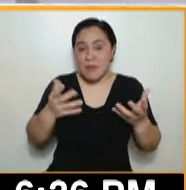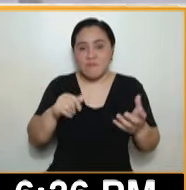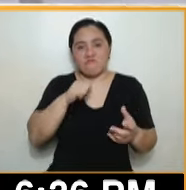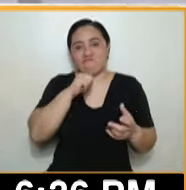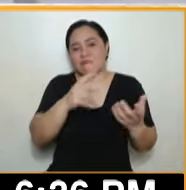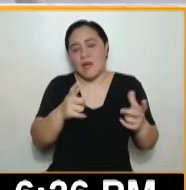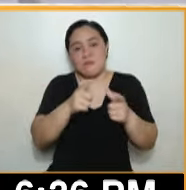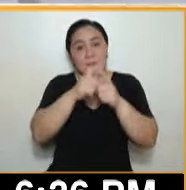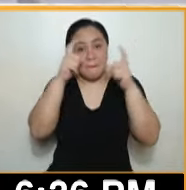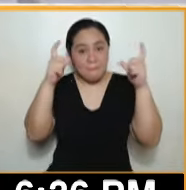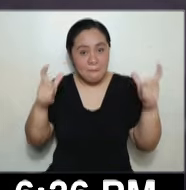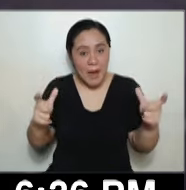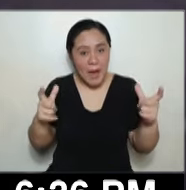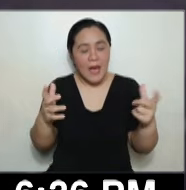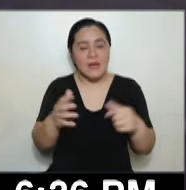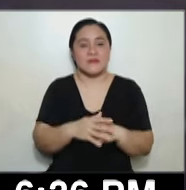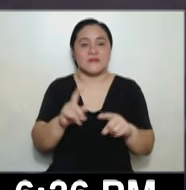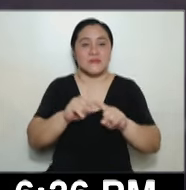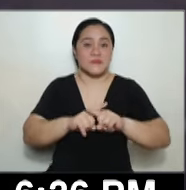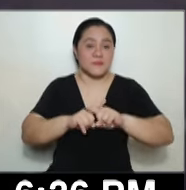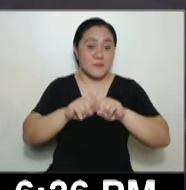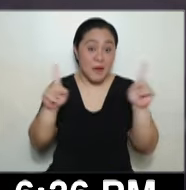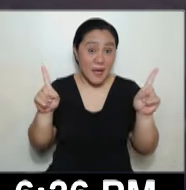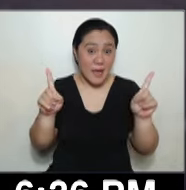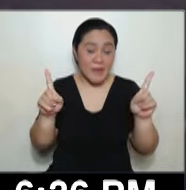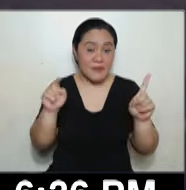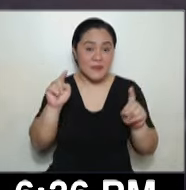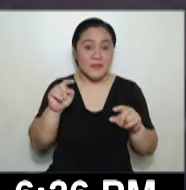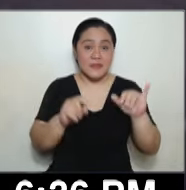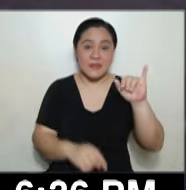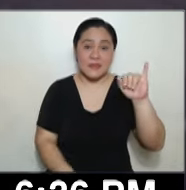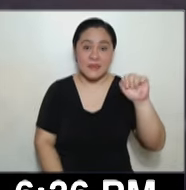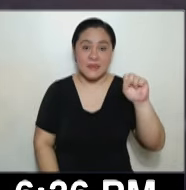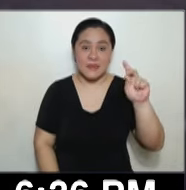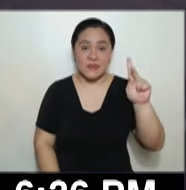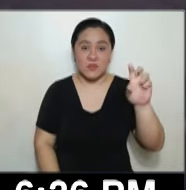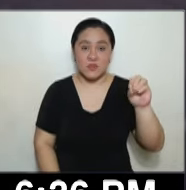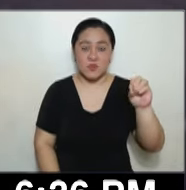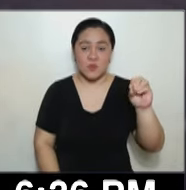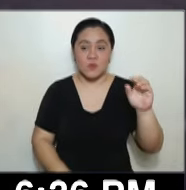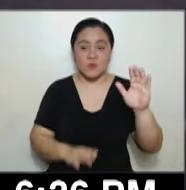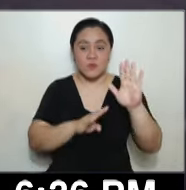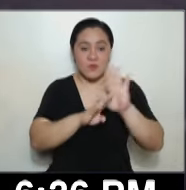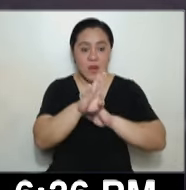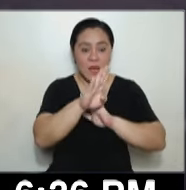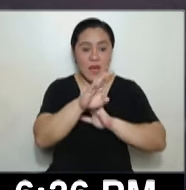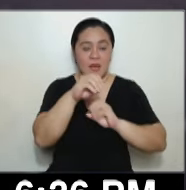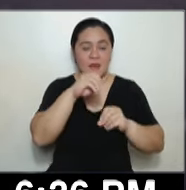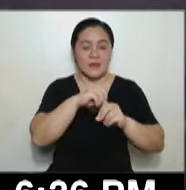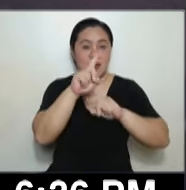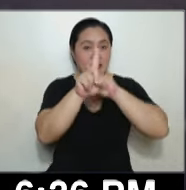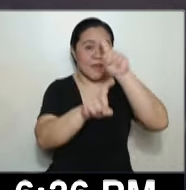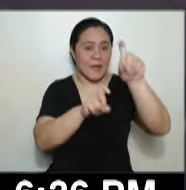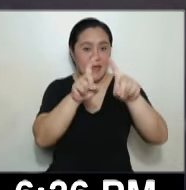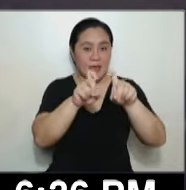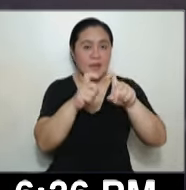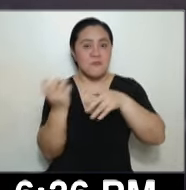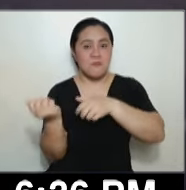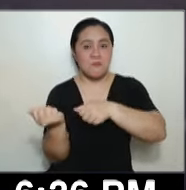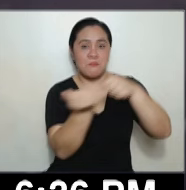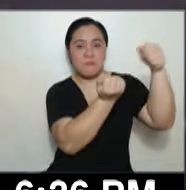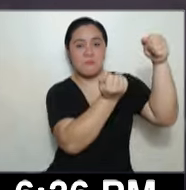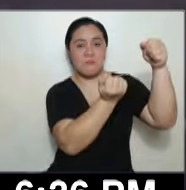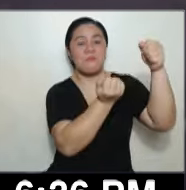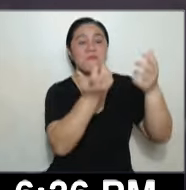Pero siyempre, dahil si Isko Moreno mukhang mataas sa survey, baka mabatak siya. Baka mabatak